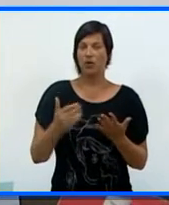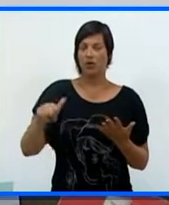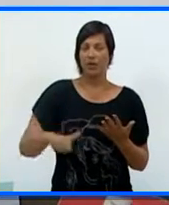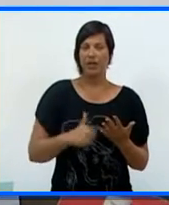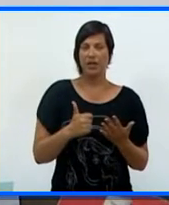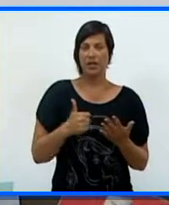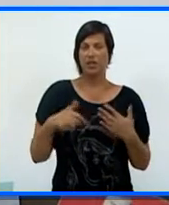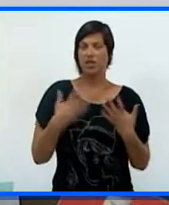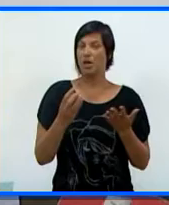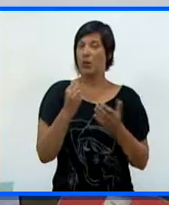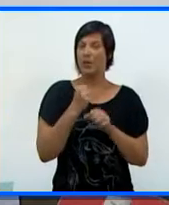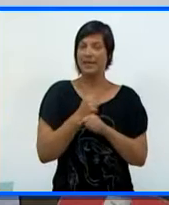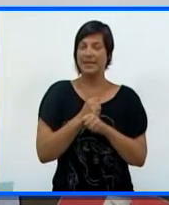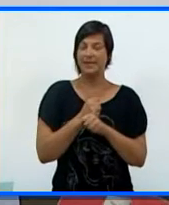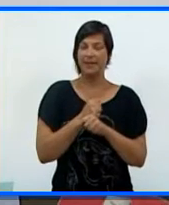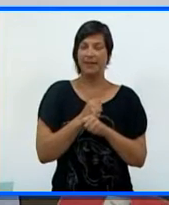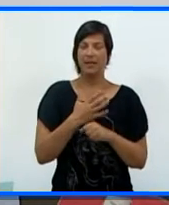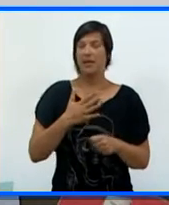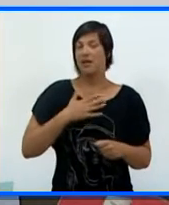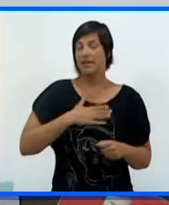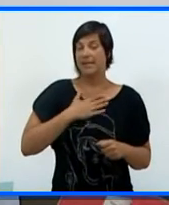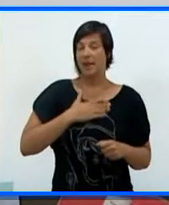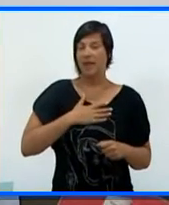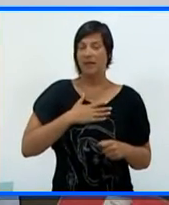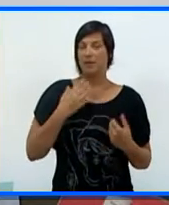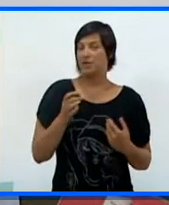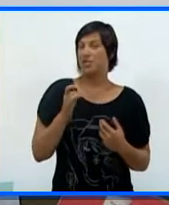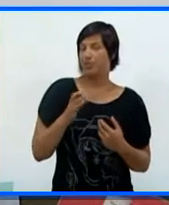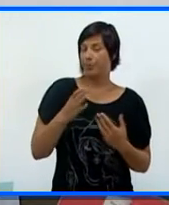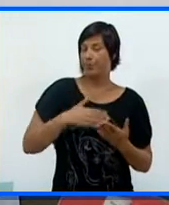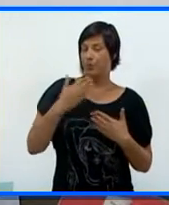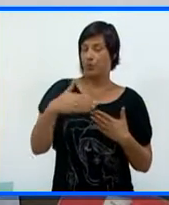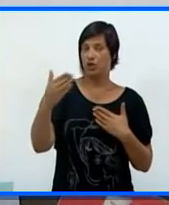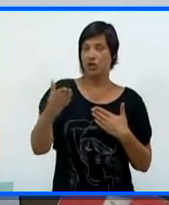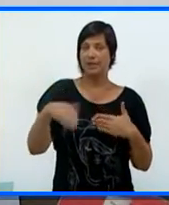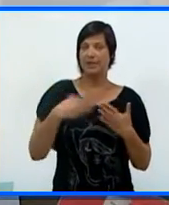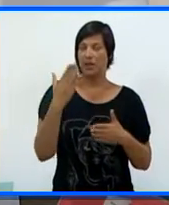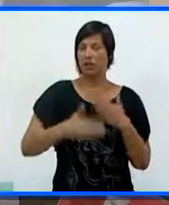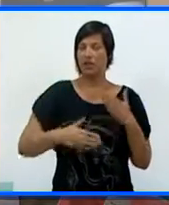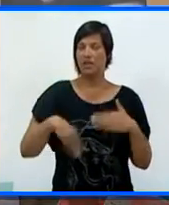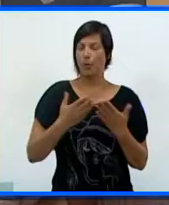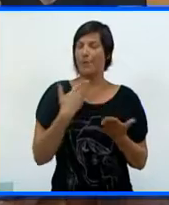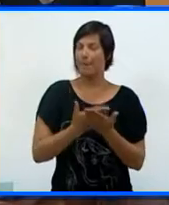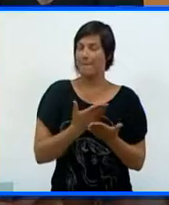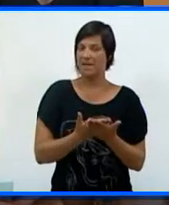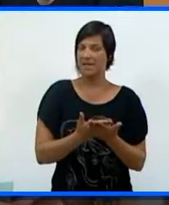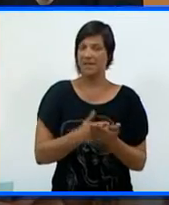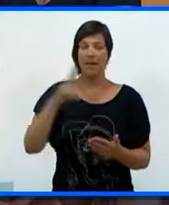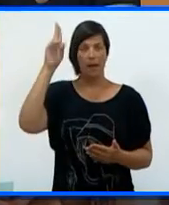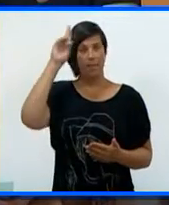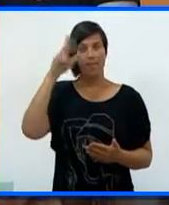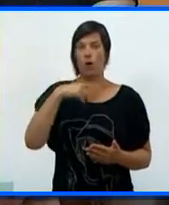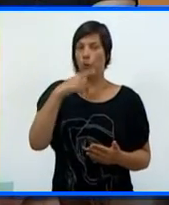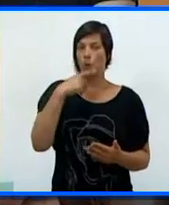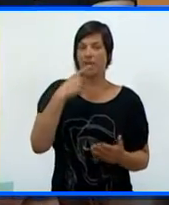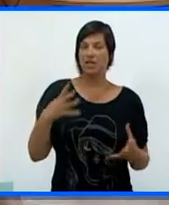još je u izradi, fazi izrade. Ja se nadam da će u skoroj budućnosti on konačno biti priznat. Mogu